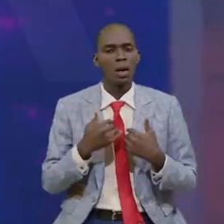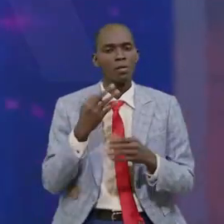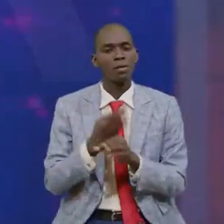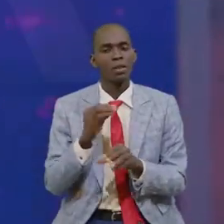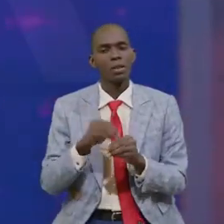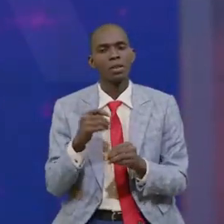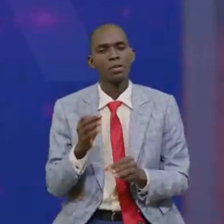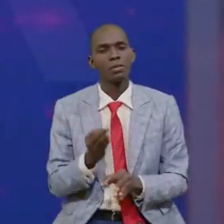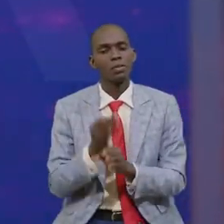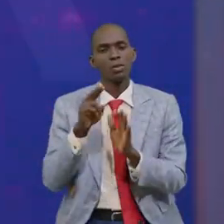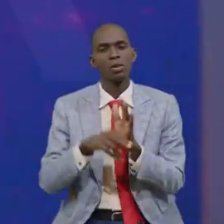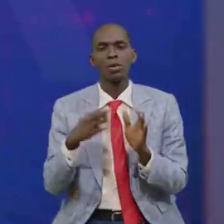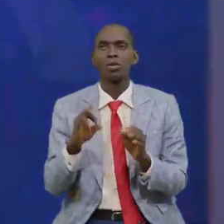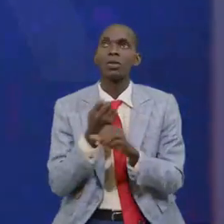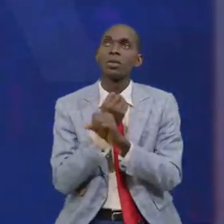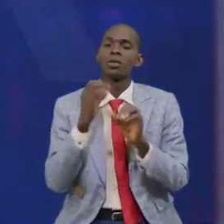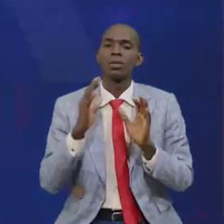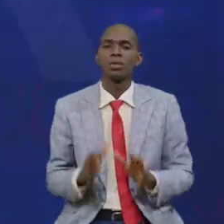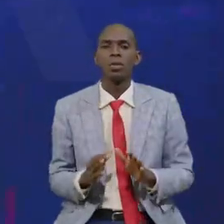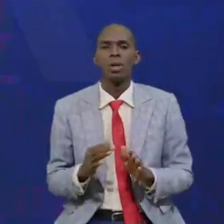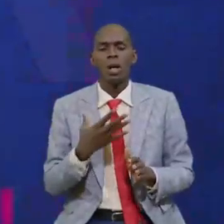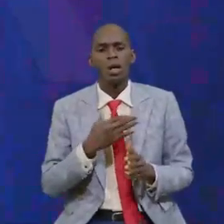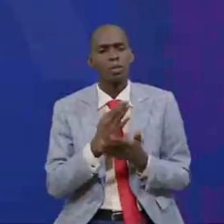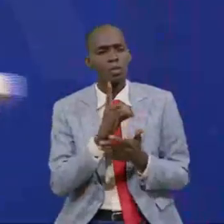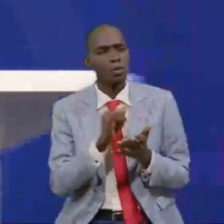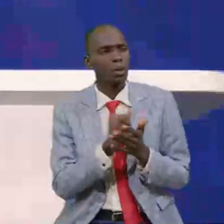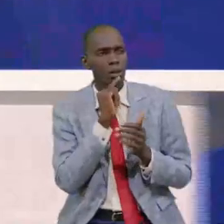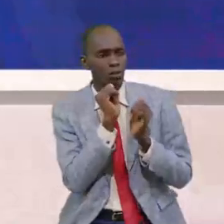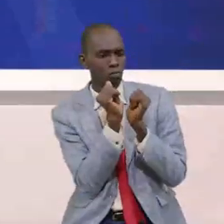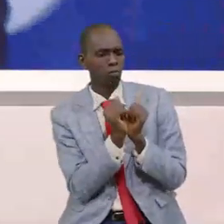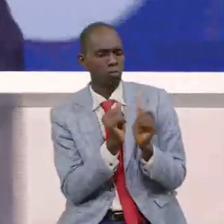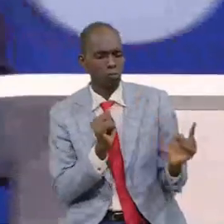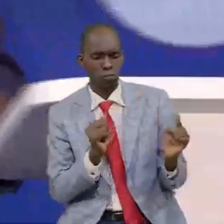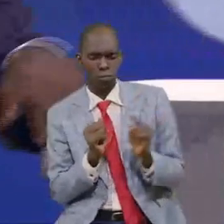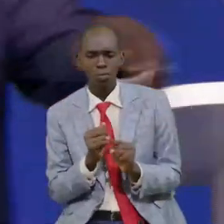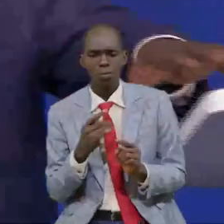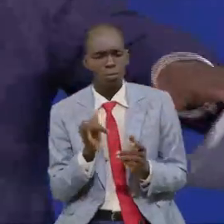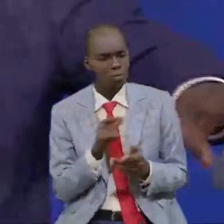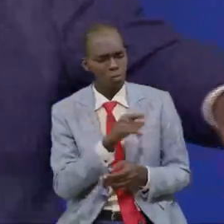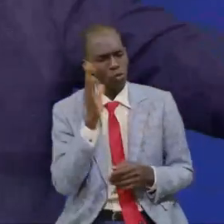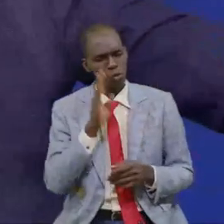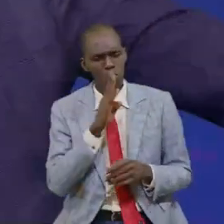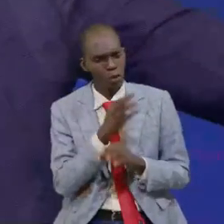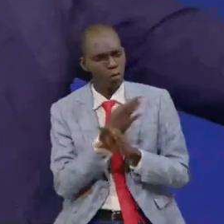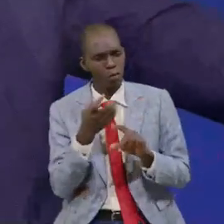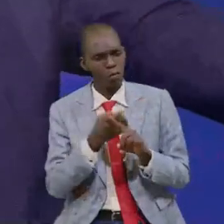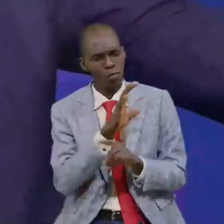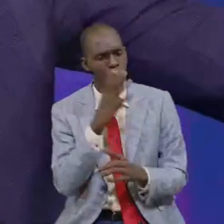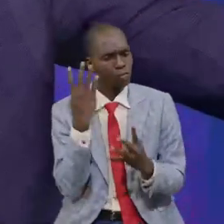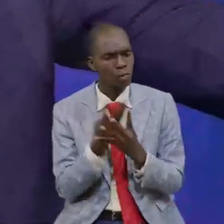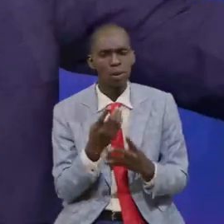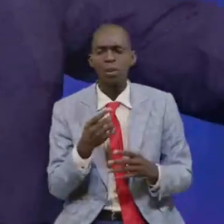rabaissée, un esclave à toutes choses, mais il vient pour la rédemption, mon ami. Est-ce que tu crois que tu seras racheté? Oui, je crois. J'ai la